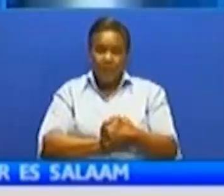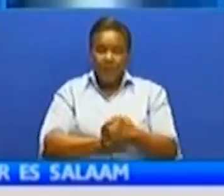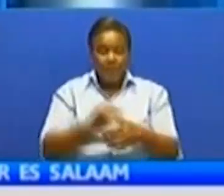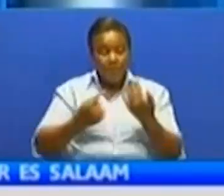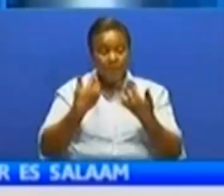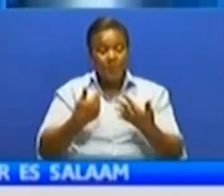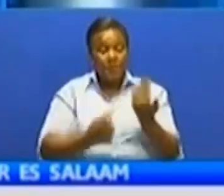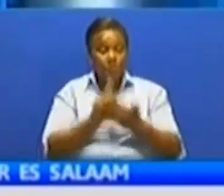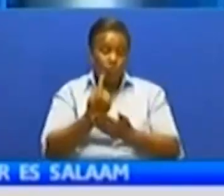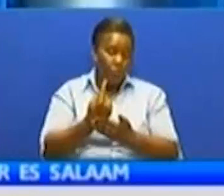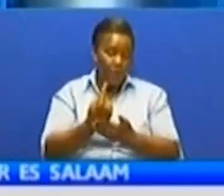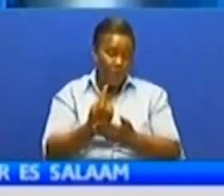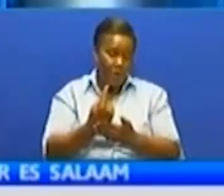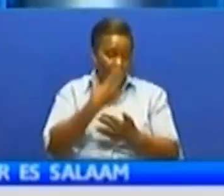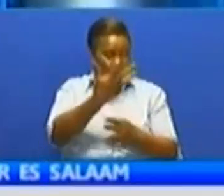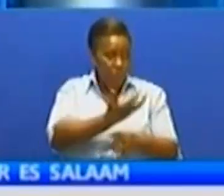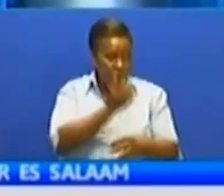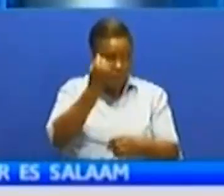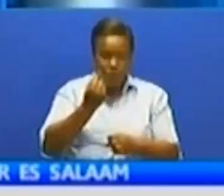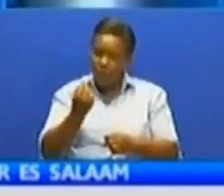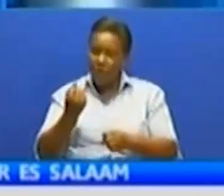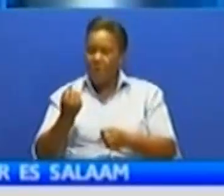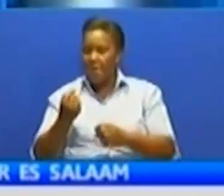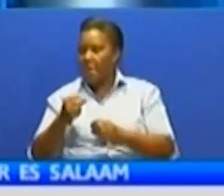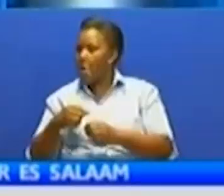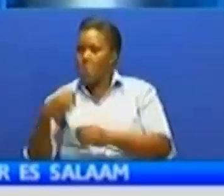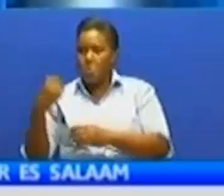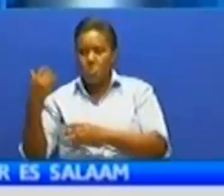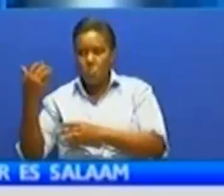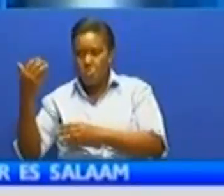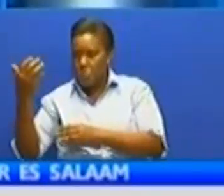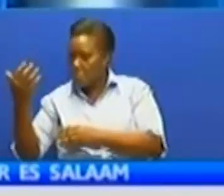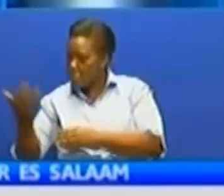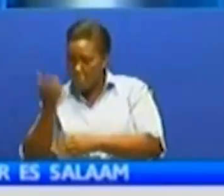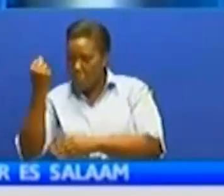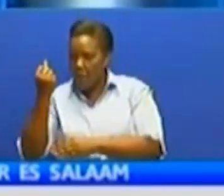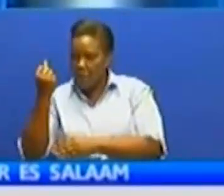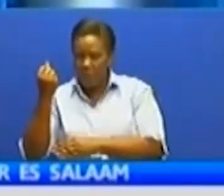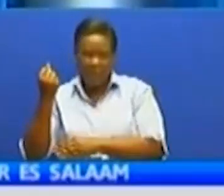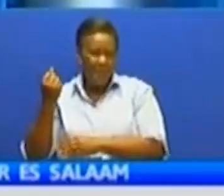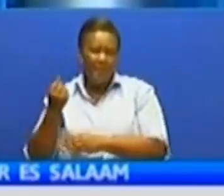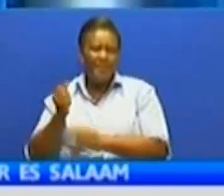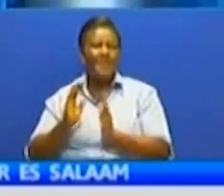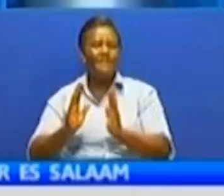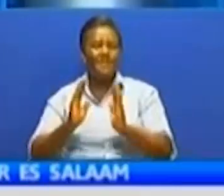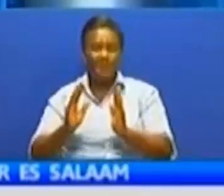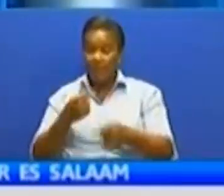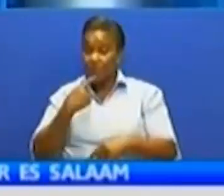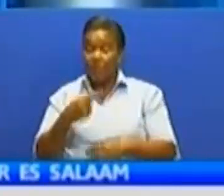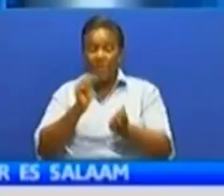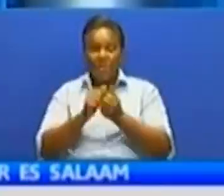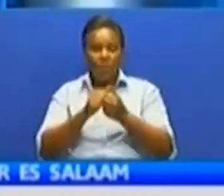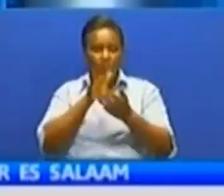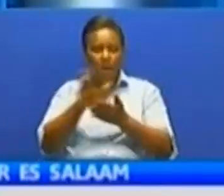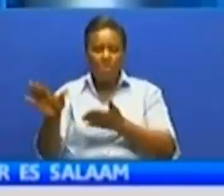siku za mwezi mpevu, mwezi mwandamo, siku kama hizo huwa inatokea. Kwa hiyo sio kitu cha ajabu kwamba